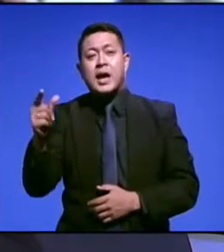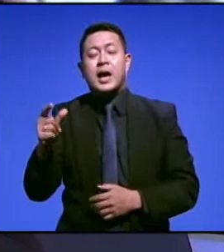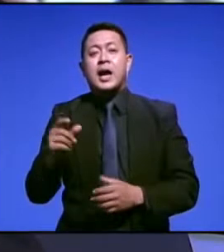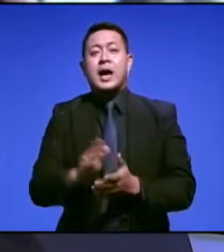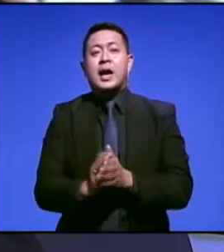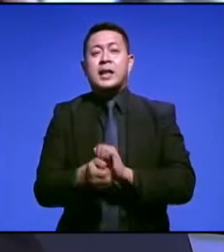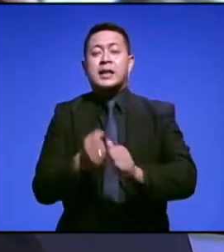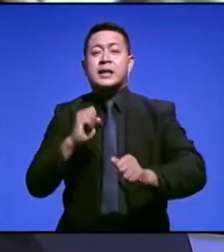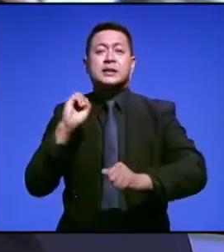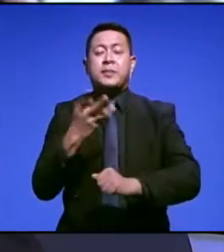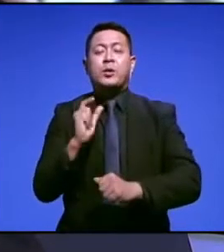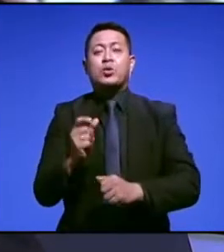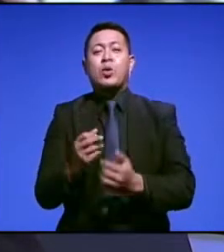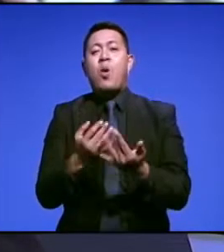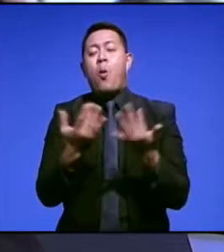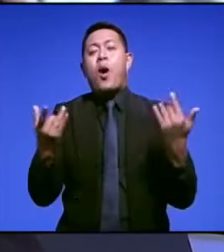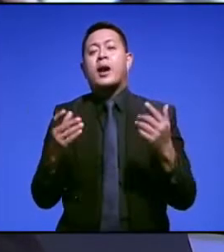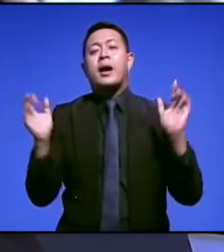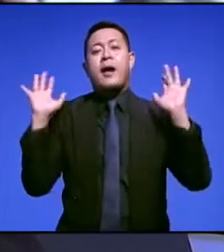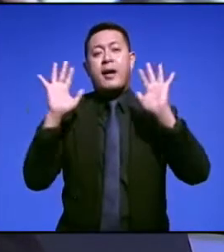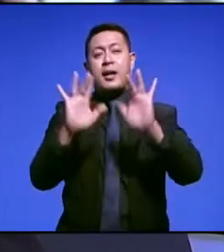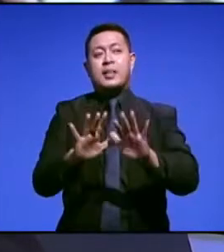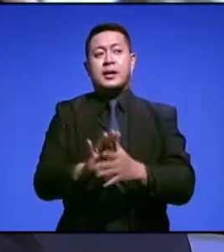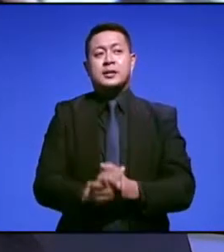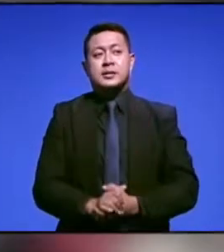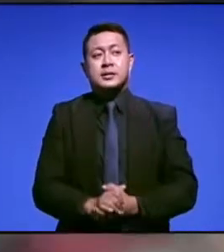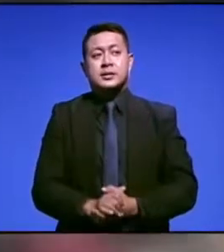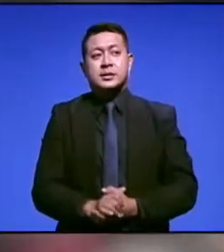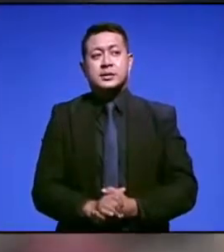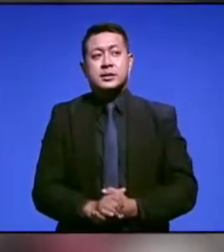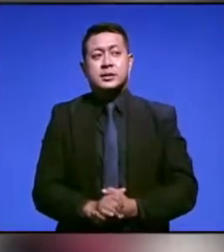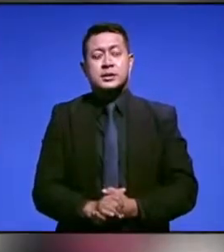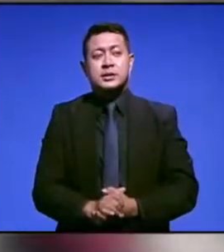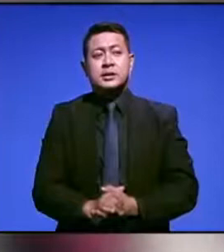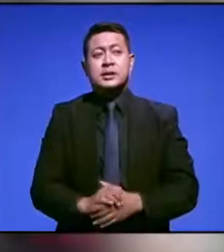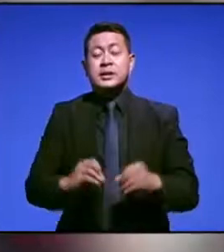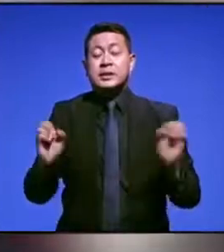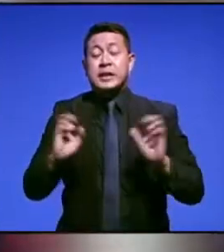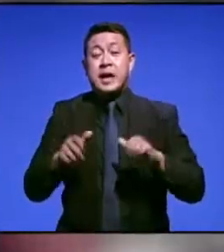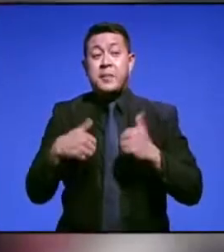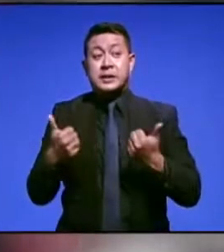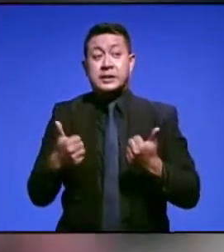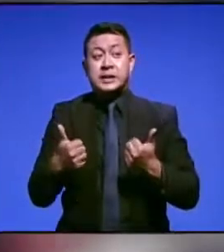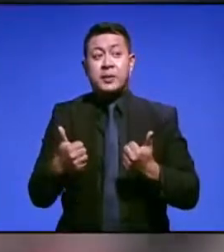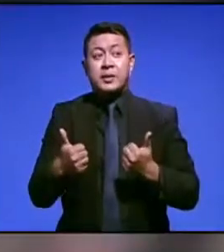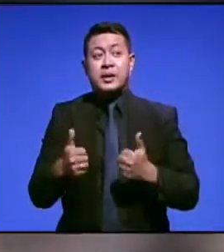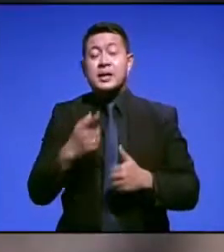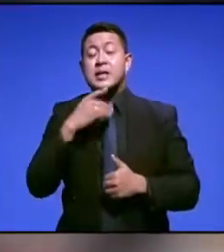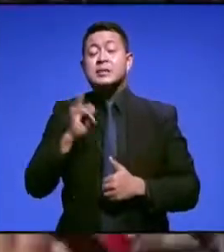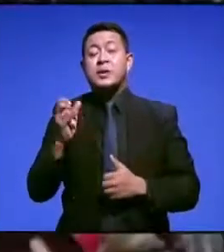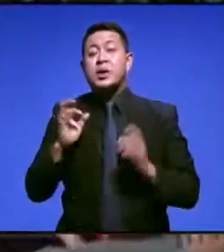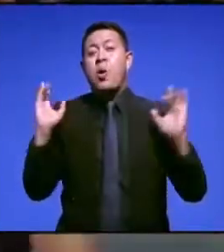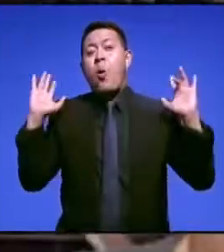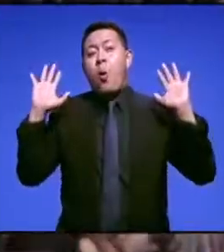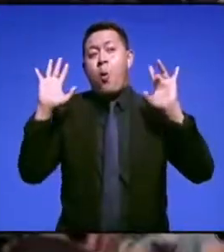test massal bagi warga yang hadir di acara ini. Ada persiapan mendadak baru. Seperti inilah